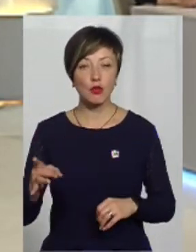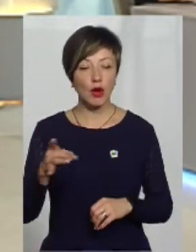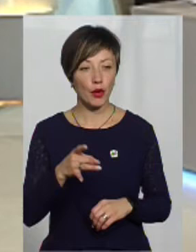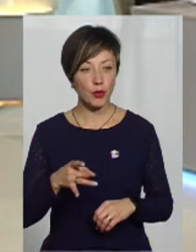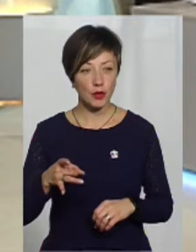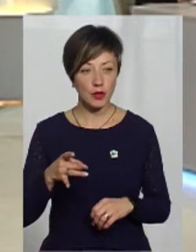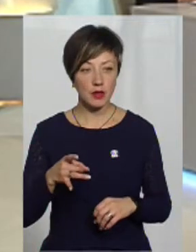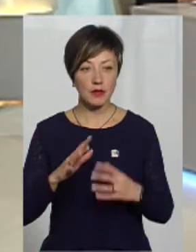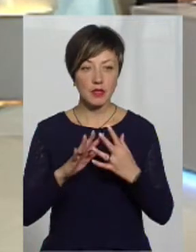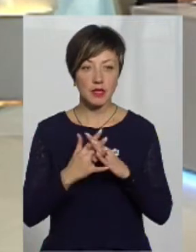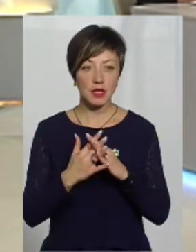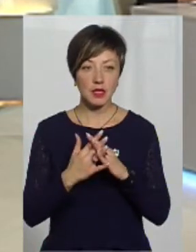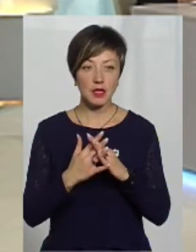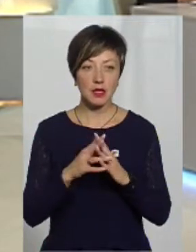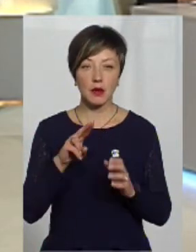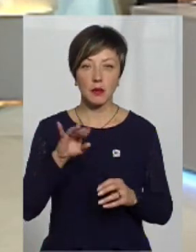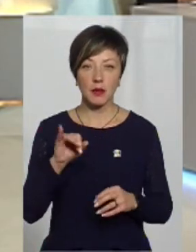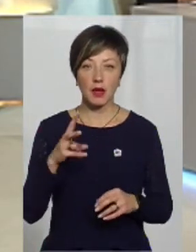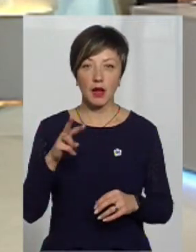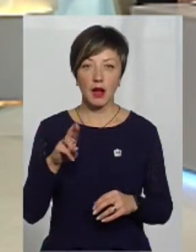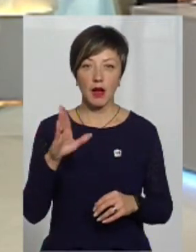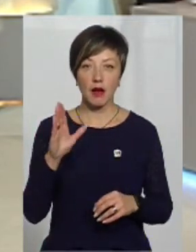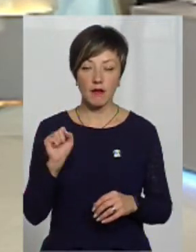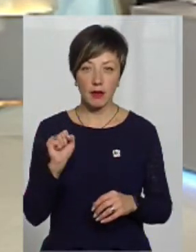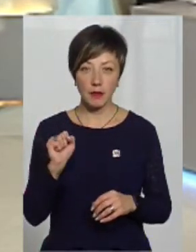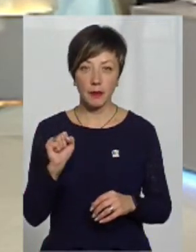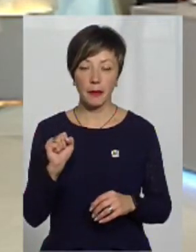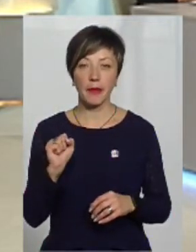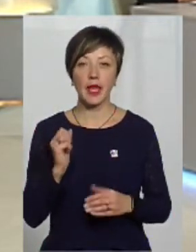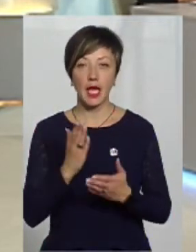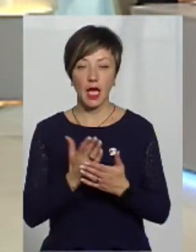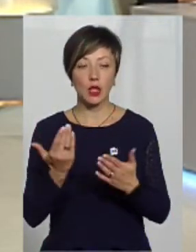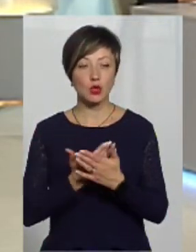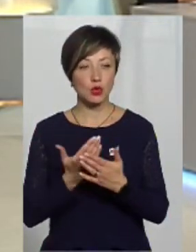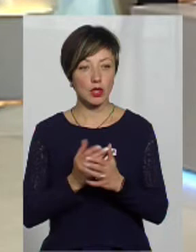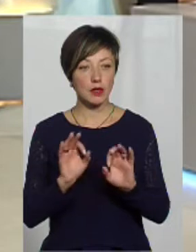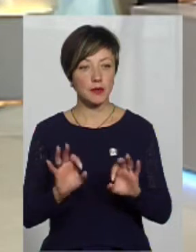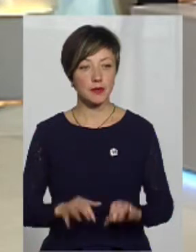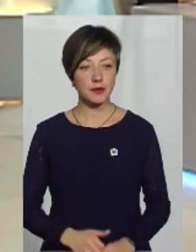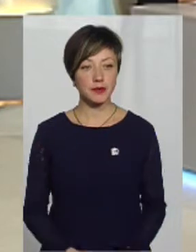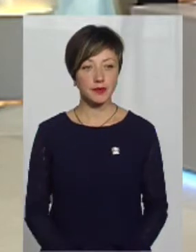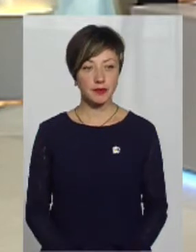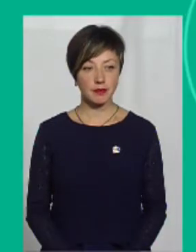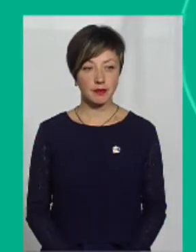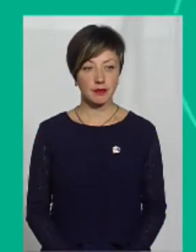у селі Пилява. Пилява. Так, і є сюжет звідти. Угу.